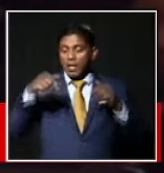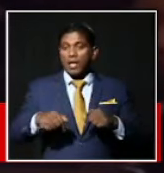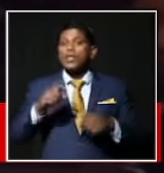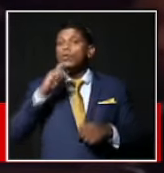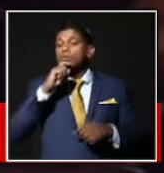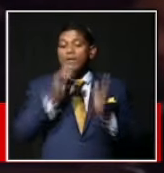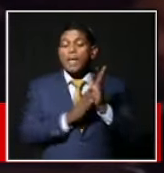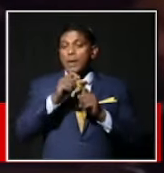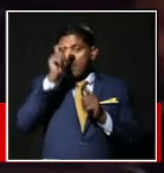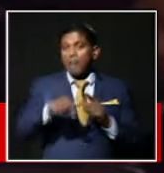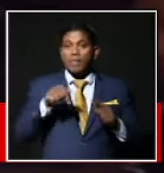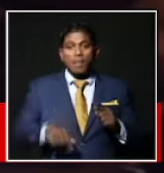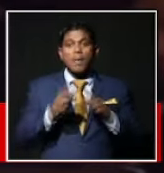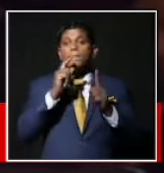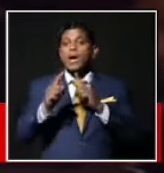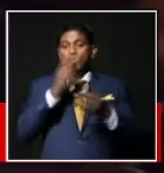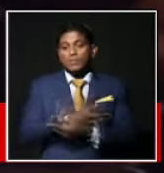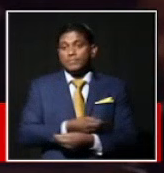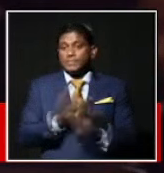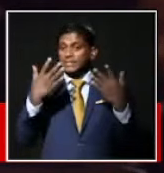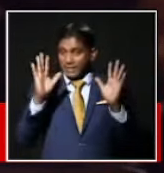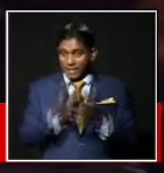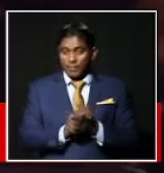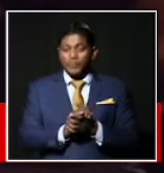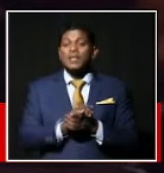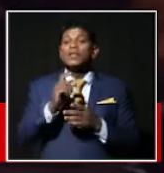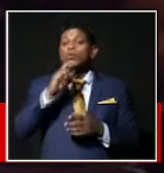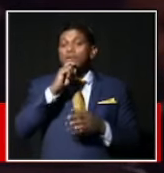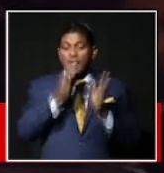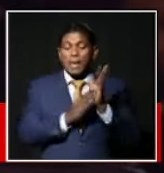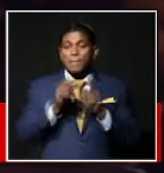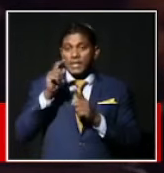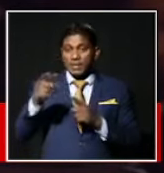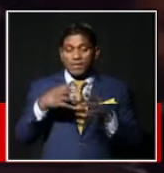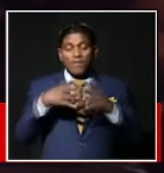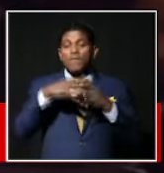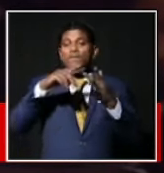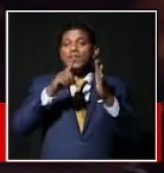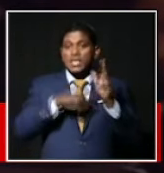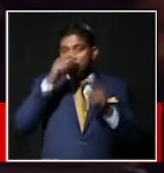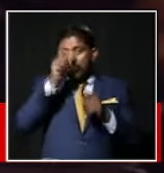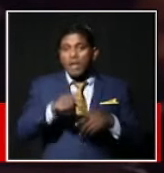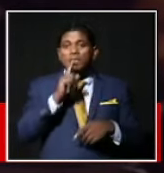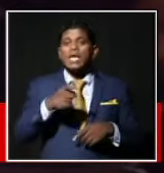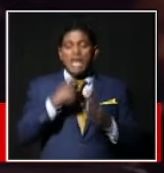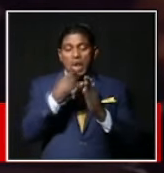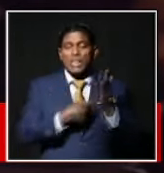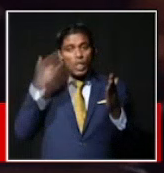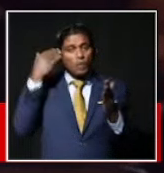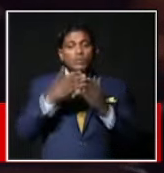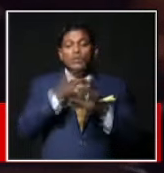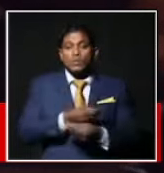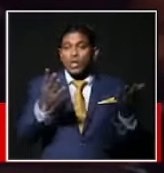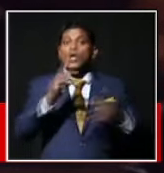අමාත්‍යවරයා අද පාර්ලිමේන්තුවට ඉදිරිපත් කළා අධිකරණ අමාත්‍ය ආචාර්ය විජේදාස රාජපක්ෂ මහතා කෙටුම් පත ඉදිරිපත් කරමින් කියා